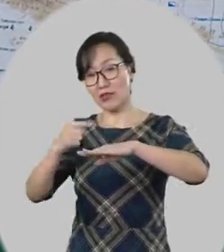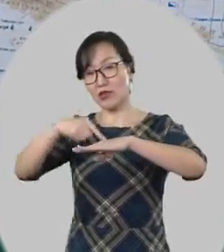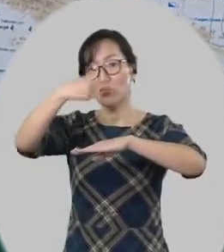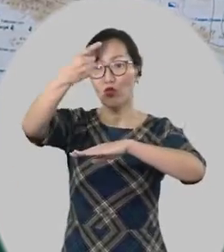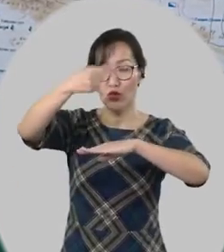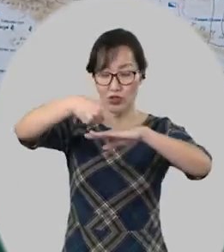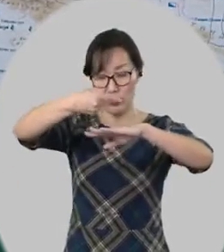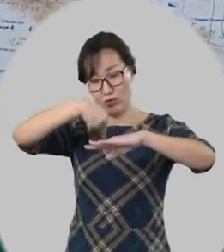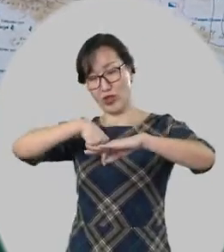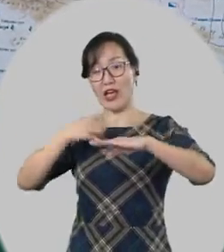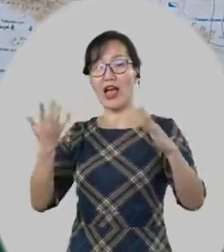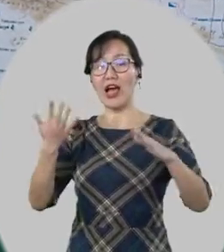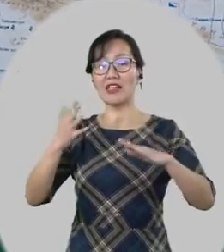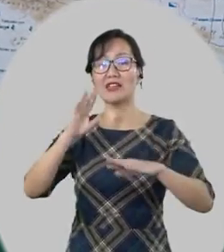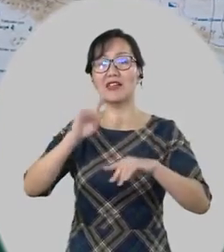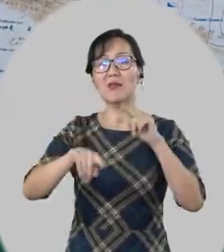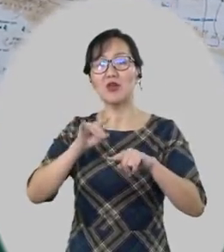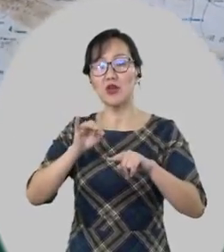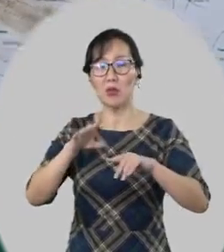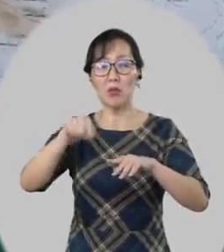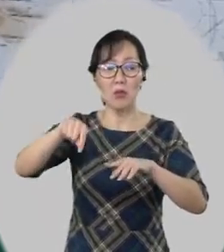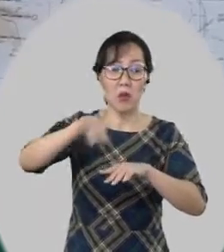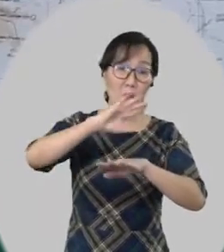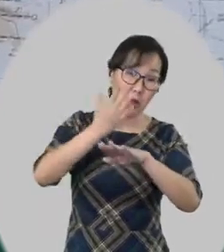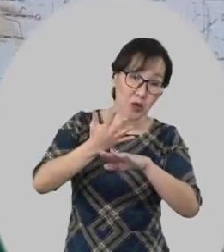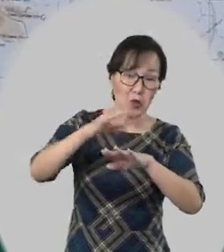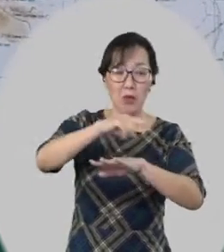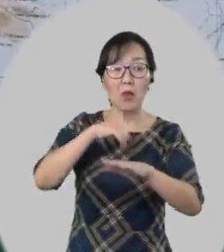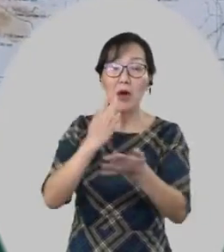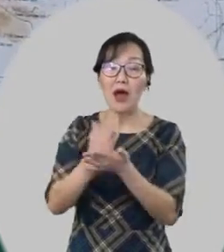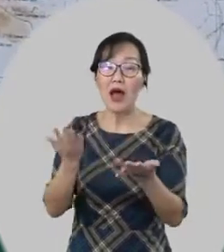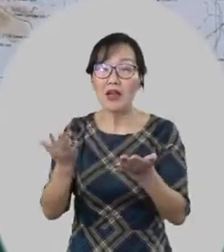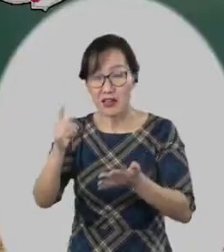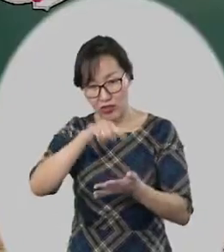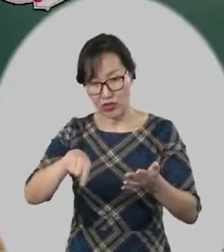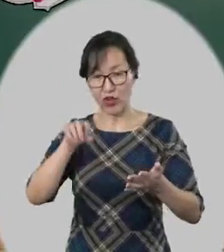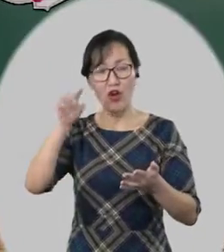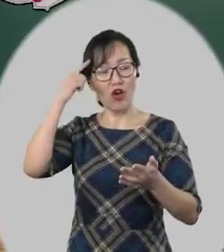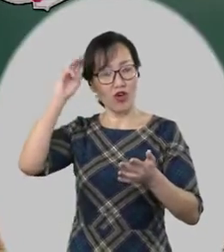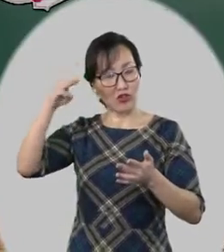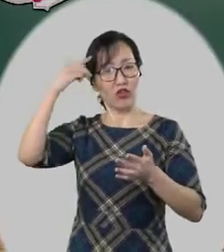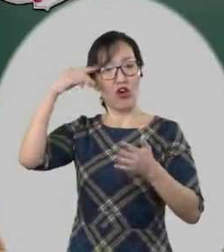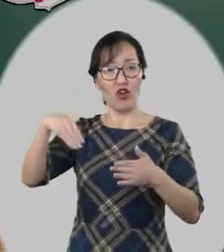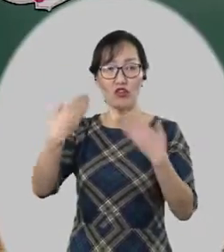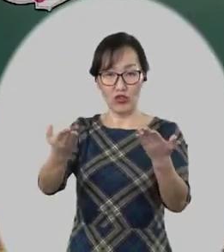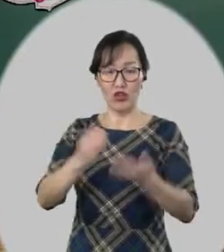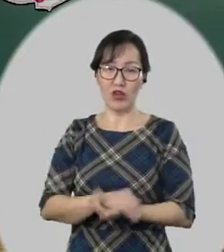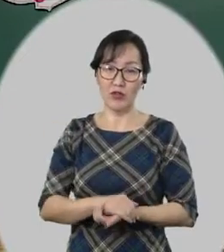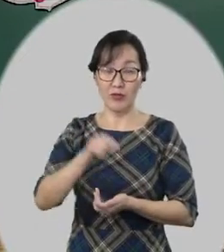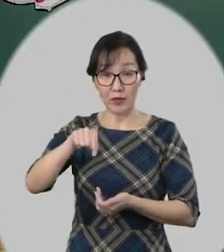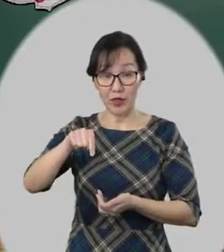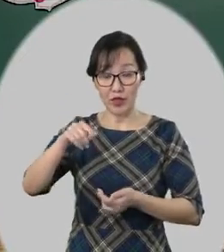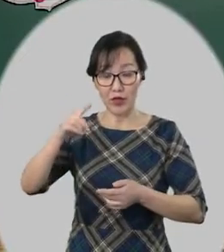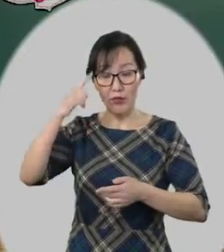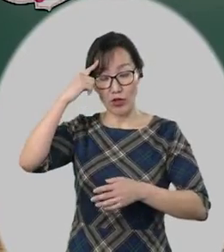хэсэгт ямар ямар улс оршиж байгаа вэ гэдэг талаар бид нар тодорхой ойлголттой болж авсан байгаа. За, тэгвэл энэ газрын зураг дээр Монгол